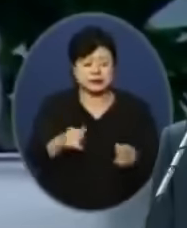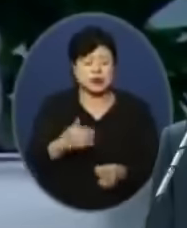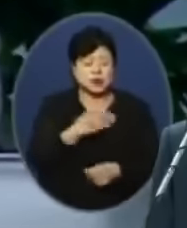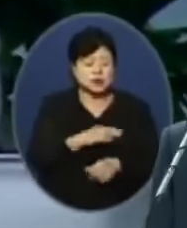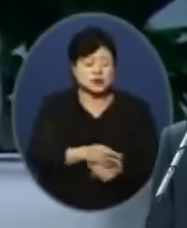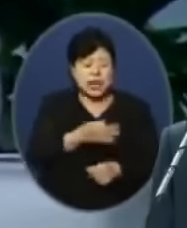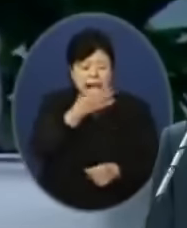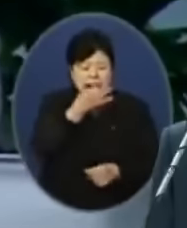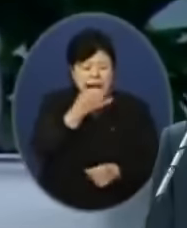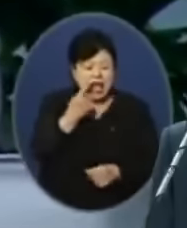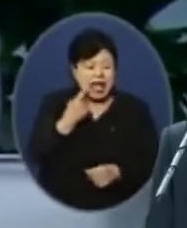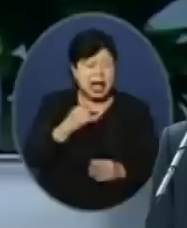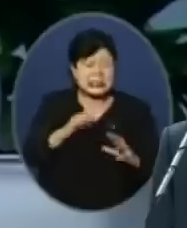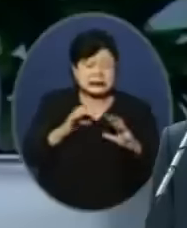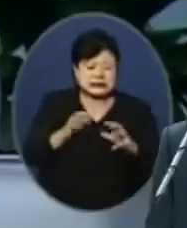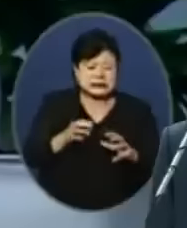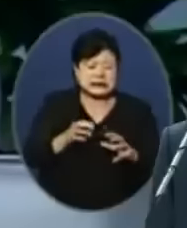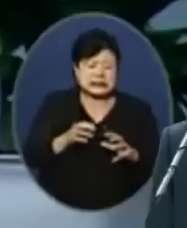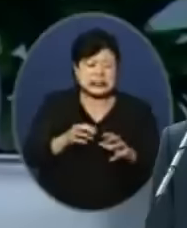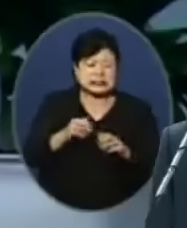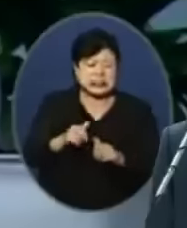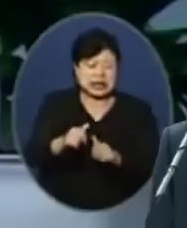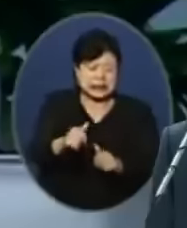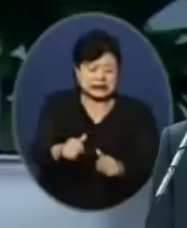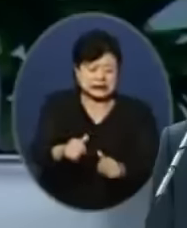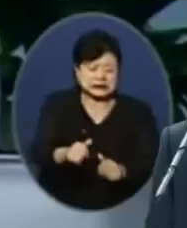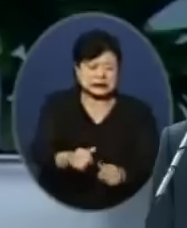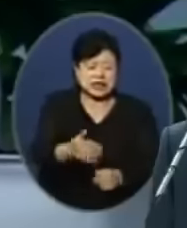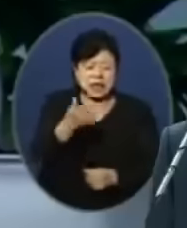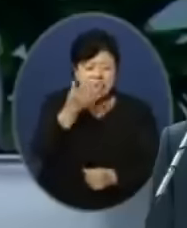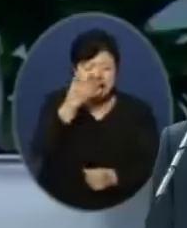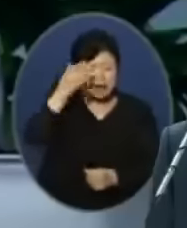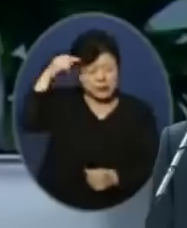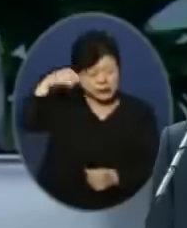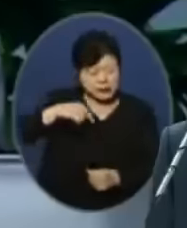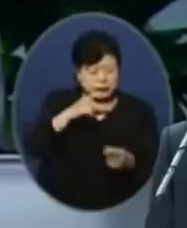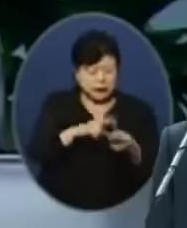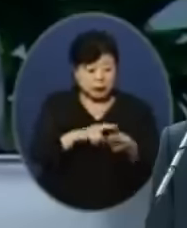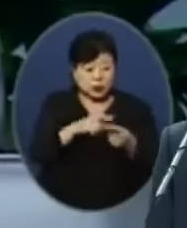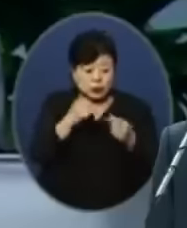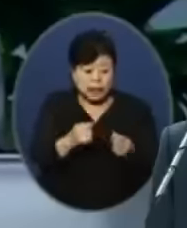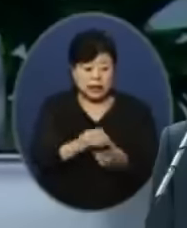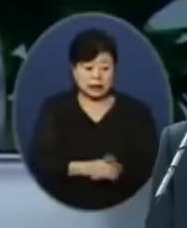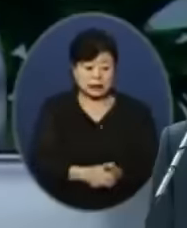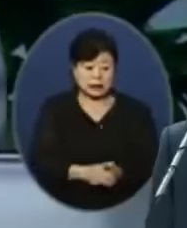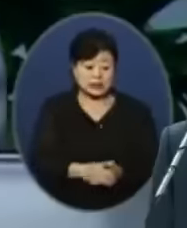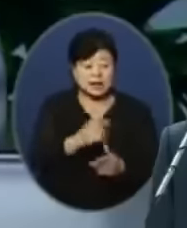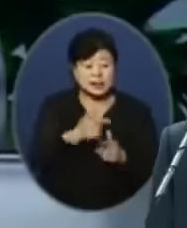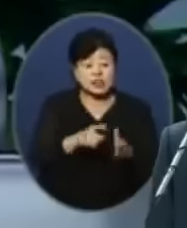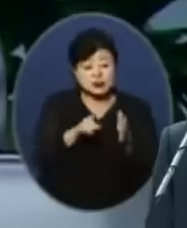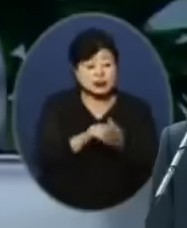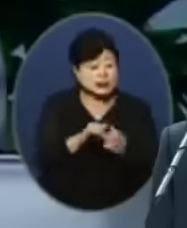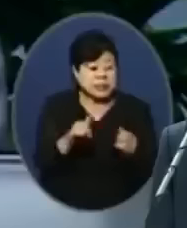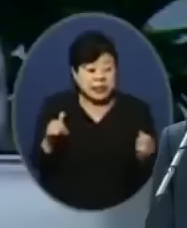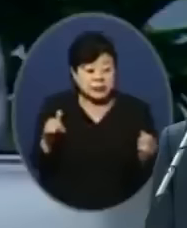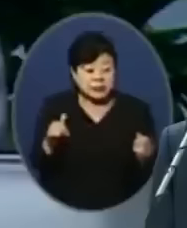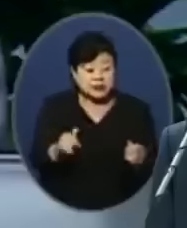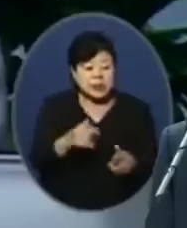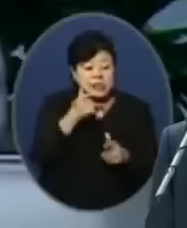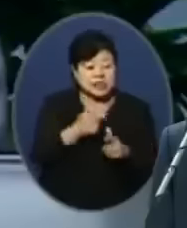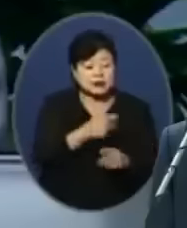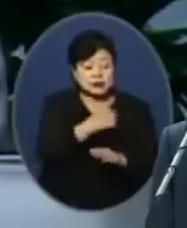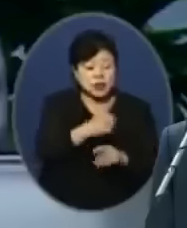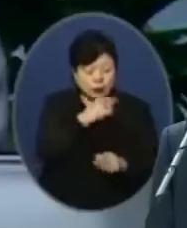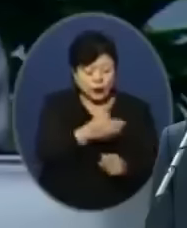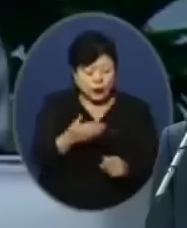육체의 정욕과 안목의 정욕과 이성의 자랑을 따라 감각적으로 인생을 살아가고 있는 것입니다. 예수 믿는 사람은 예수